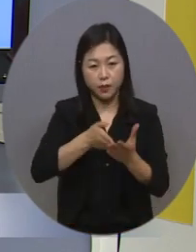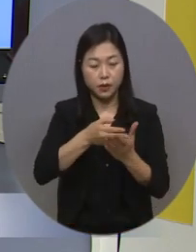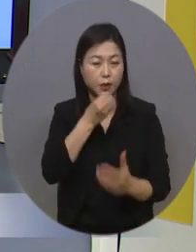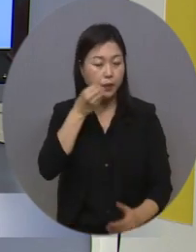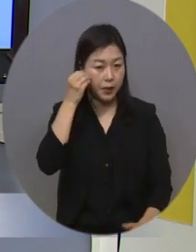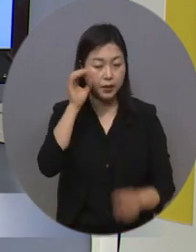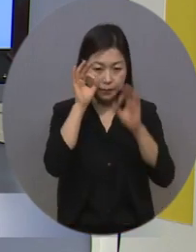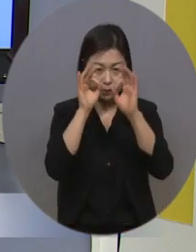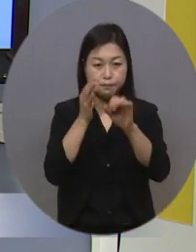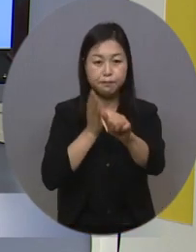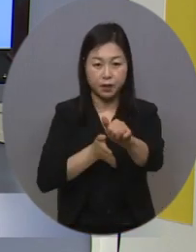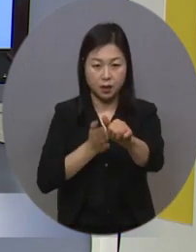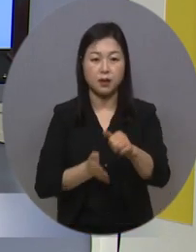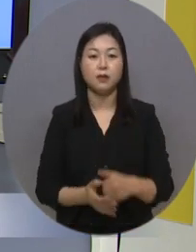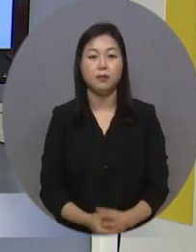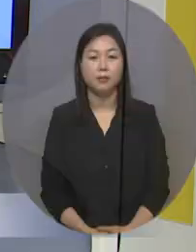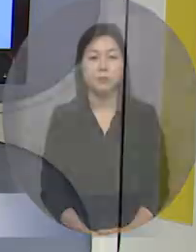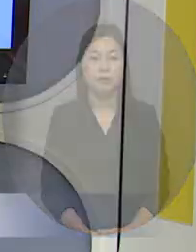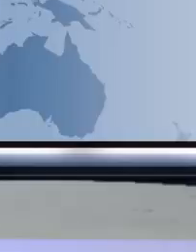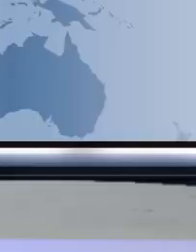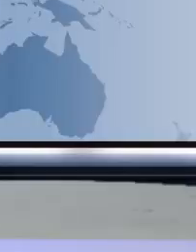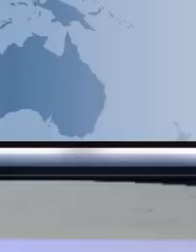통해 확인하실 수 있습니다.